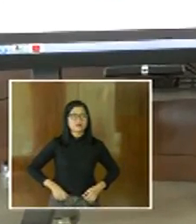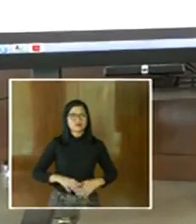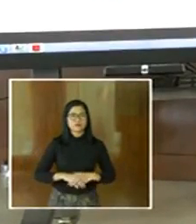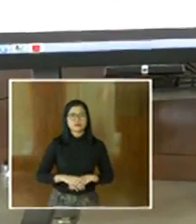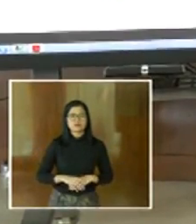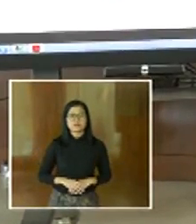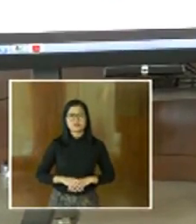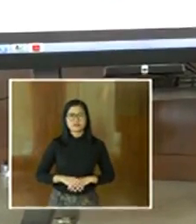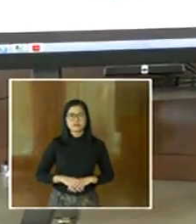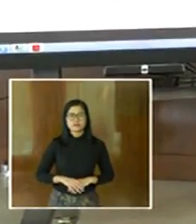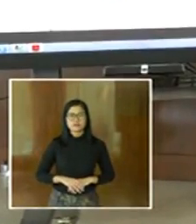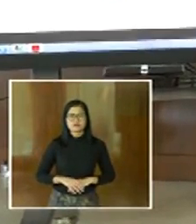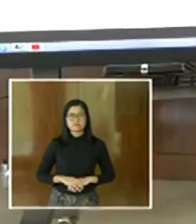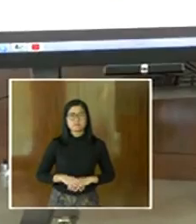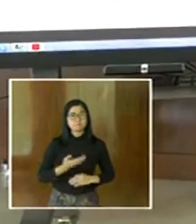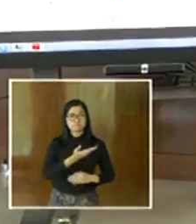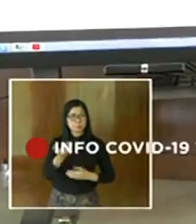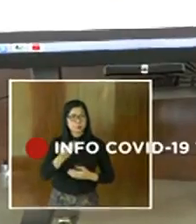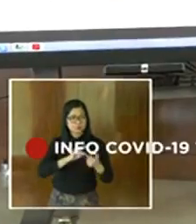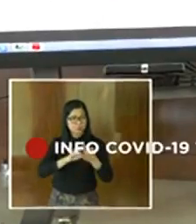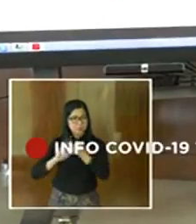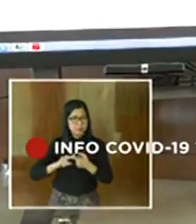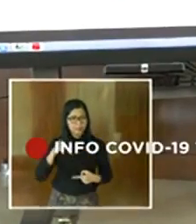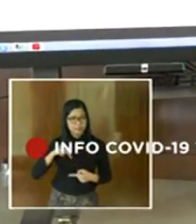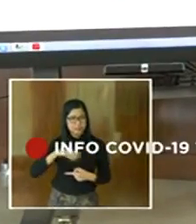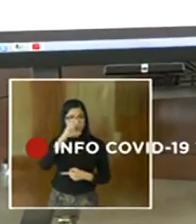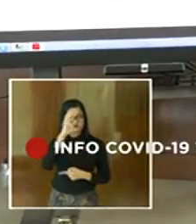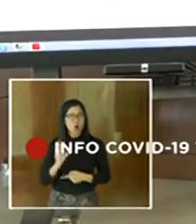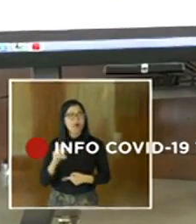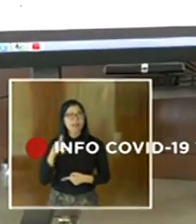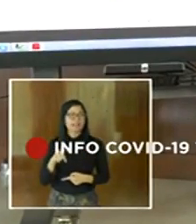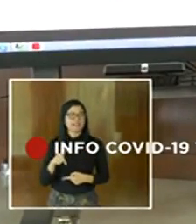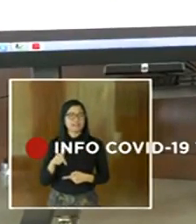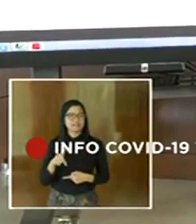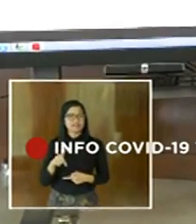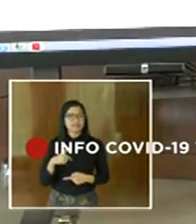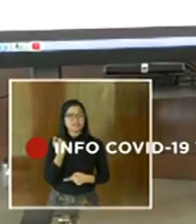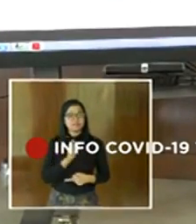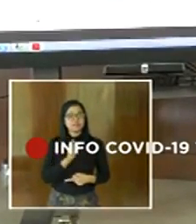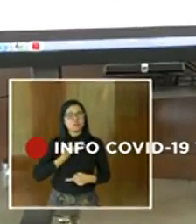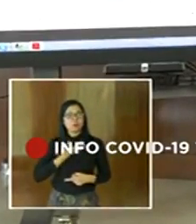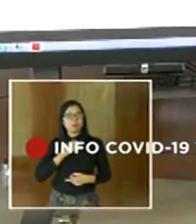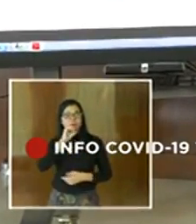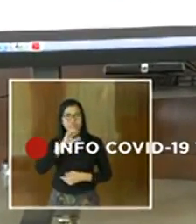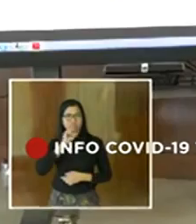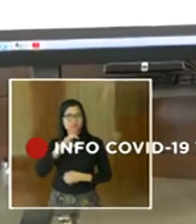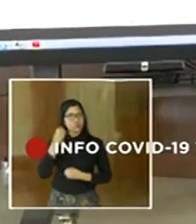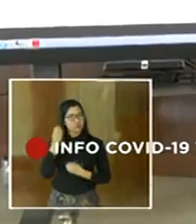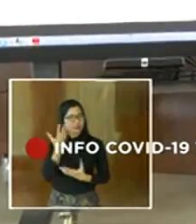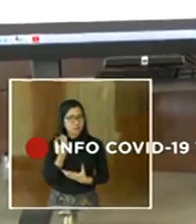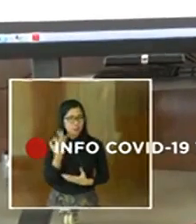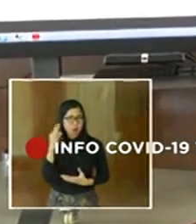iya rekan-rekan sekalian pada sore hari ini saya akan melakukan update dari kasus